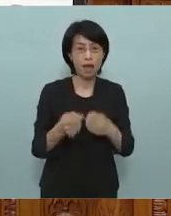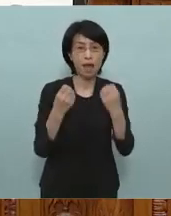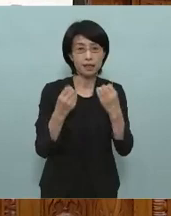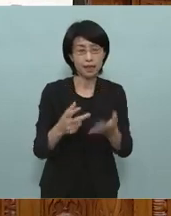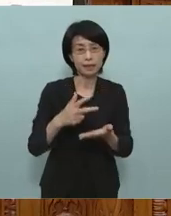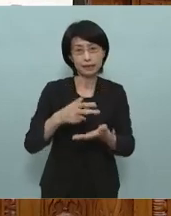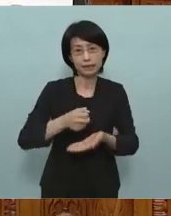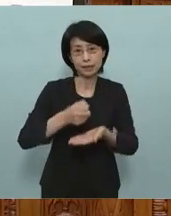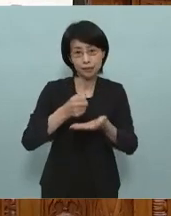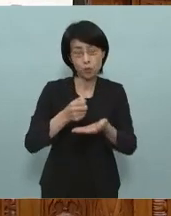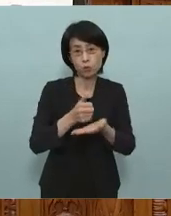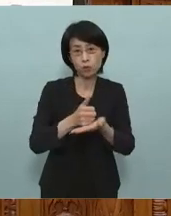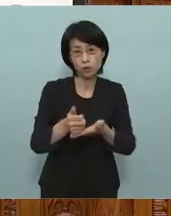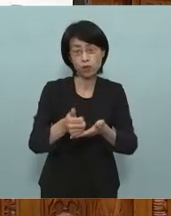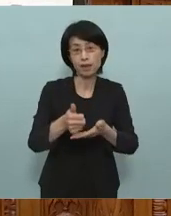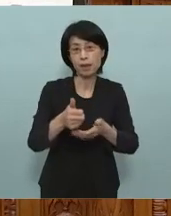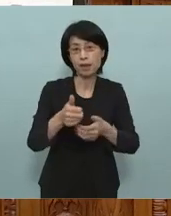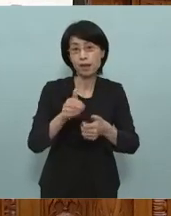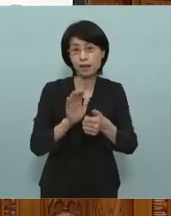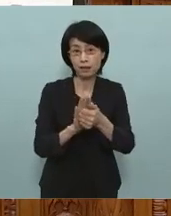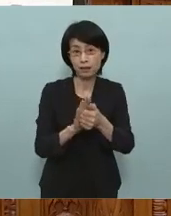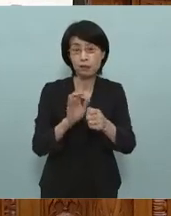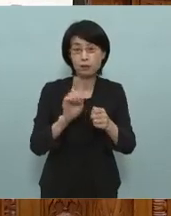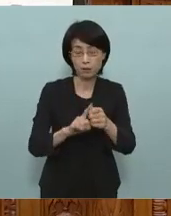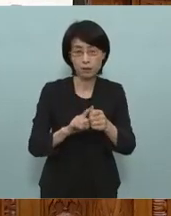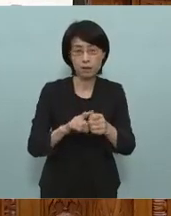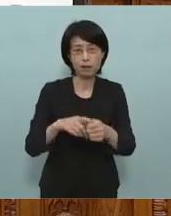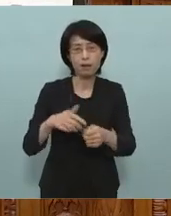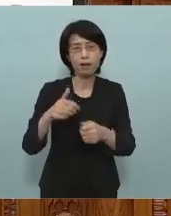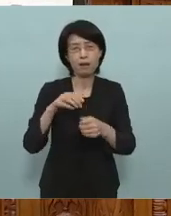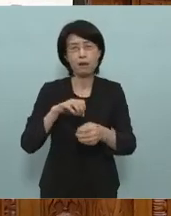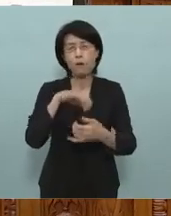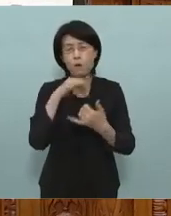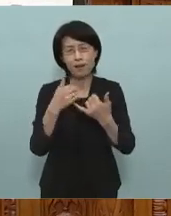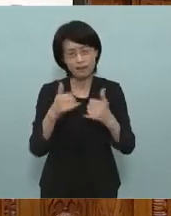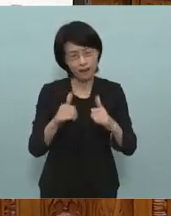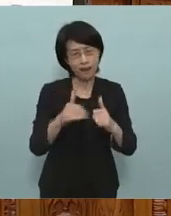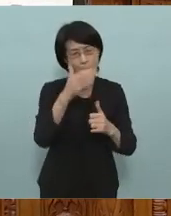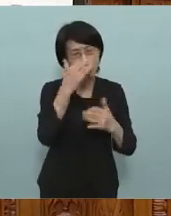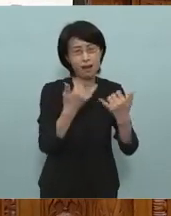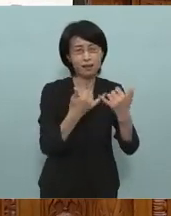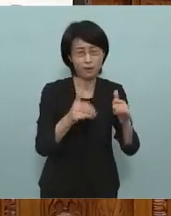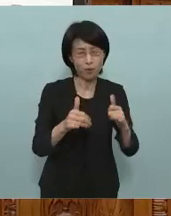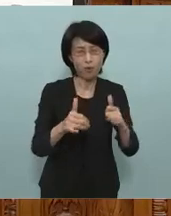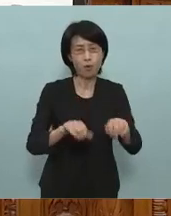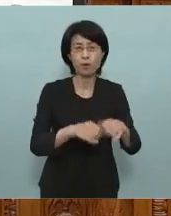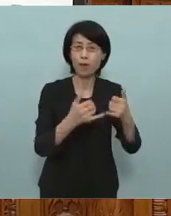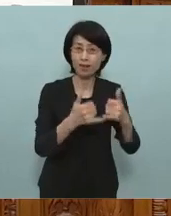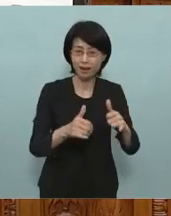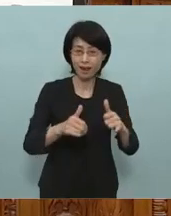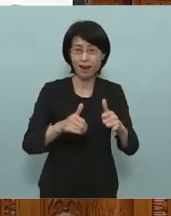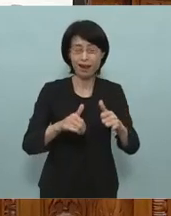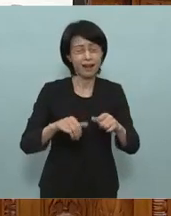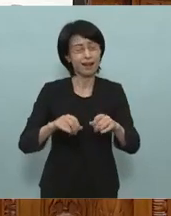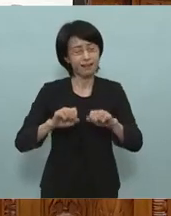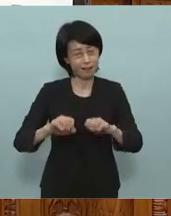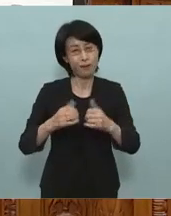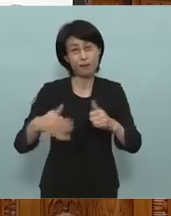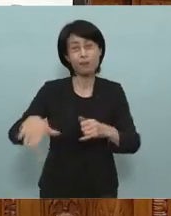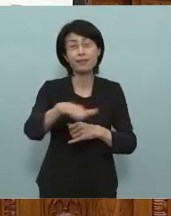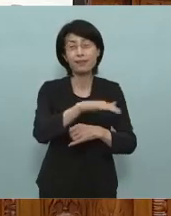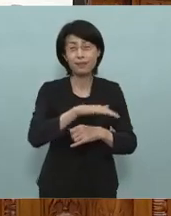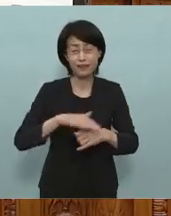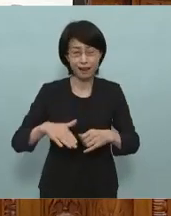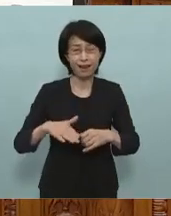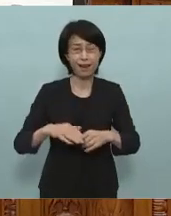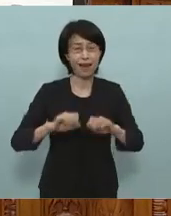を支える基盤となるのは老若男女障害のある方もない方もすべての人が生きがいを